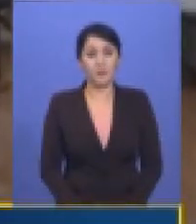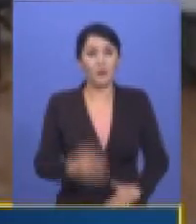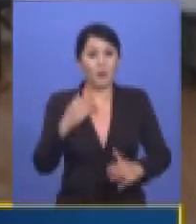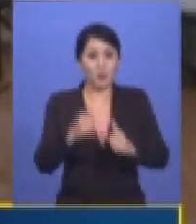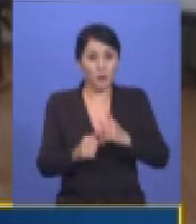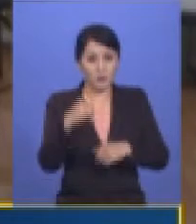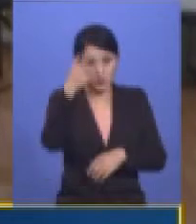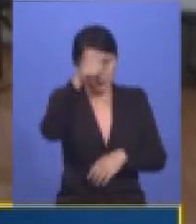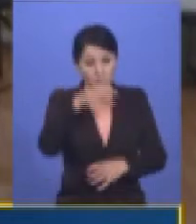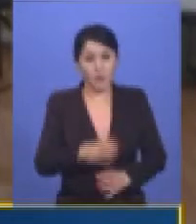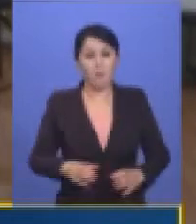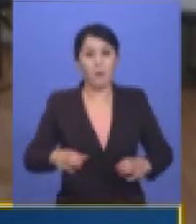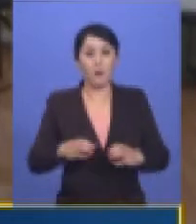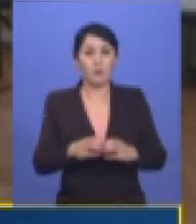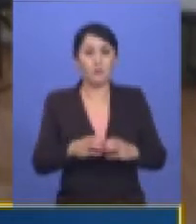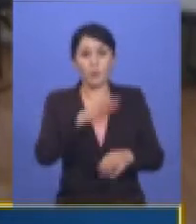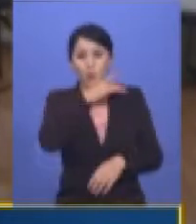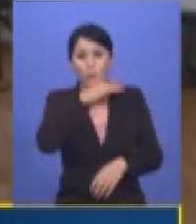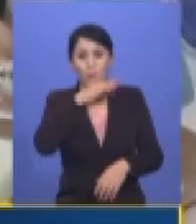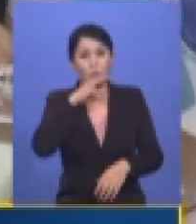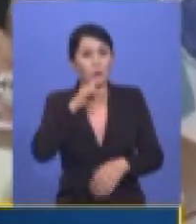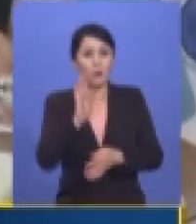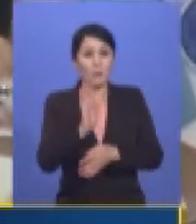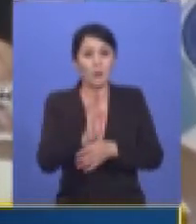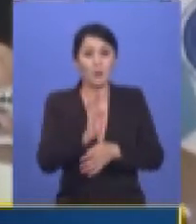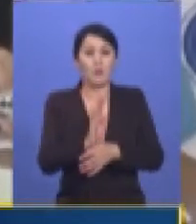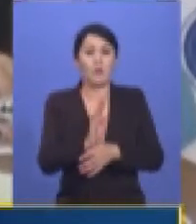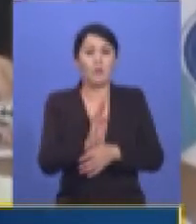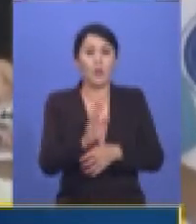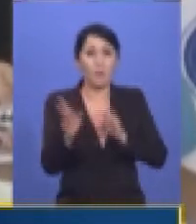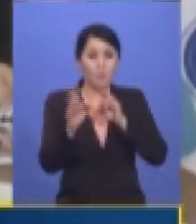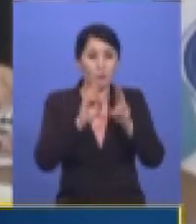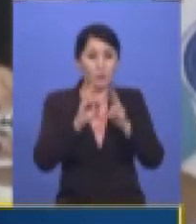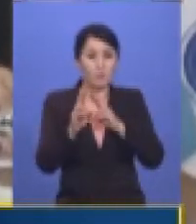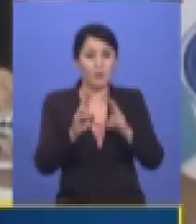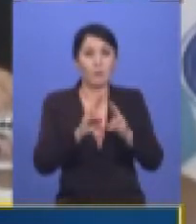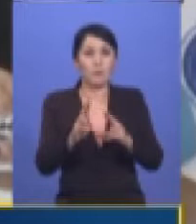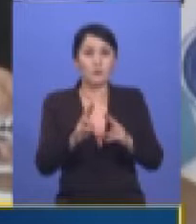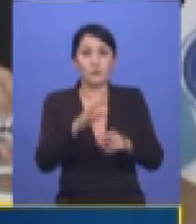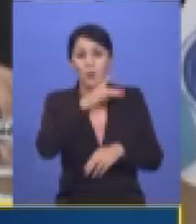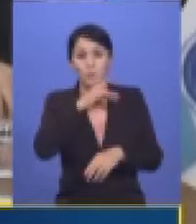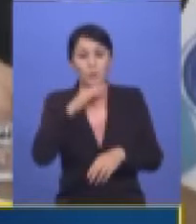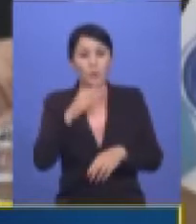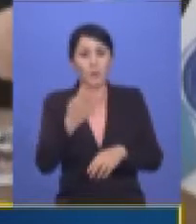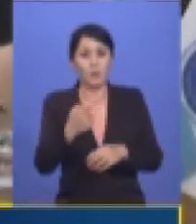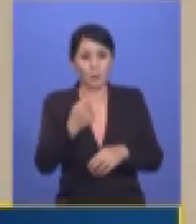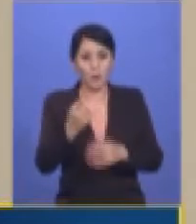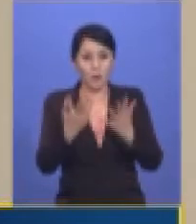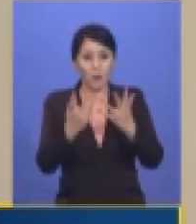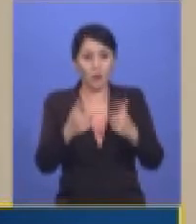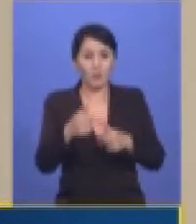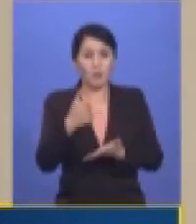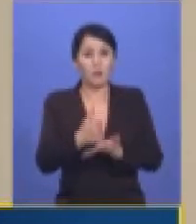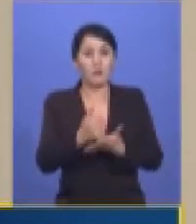сайын ассамблея өкілдер алдында бірқатар тапсырмалар жүктеледі. Бұлғы жылғы сессияда да солардың бір талай айтылды. Ең басы ол